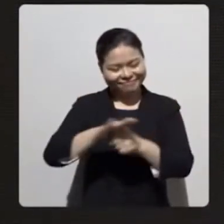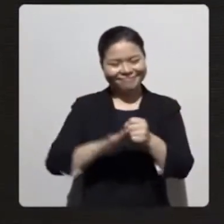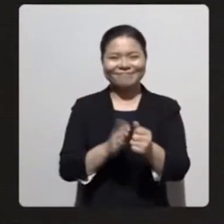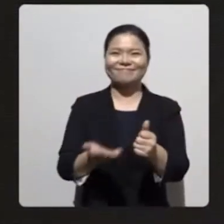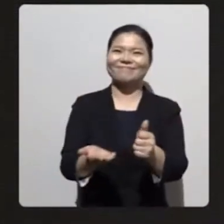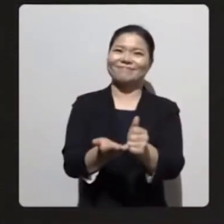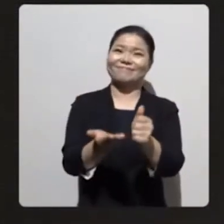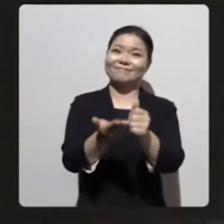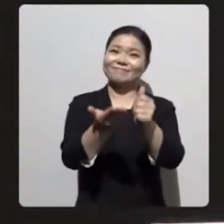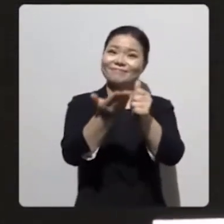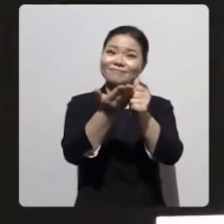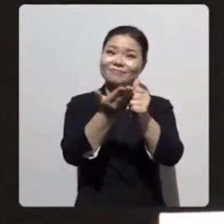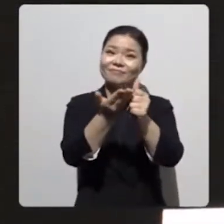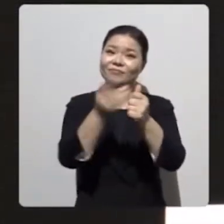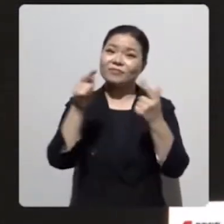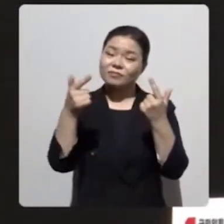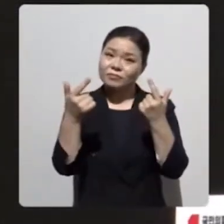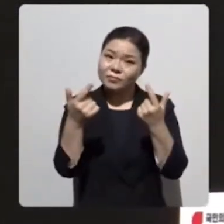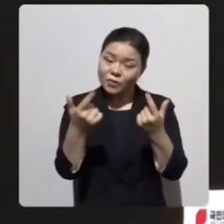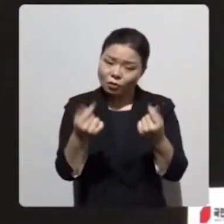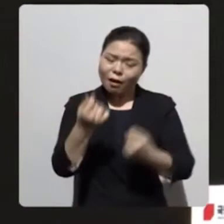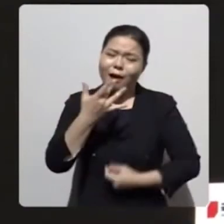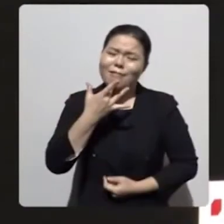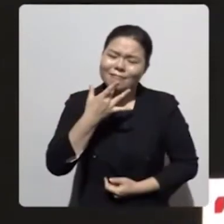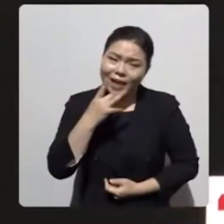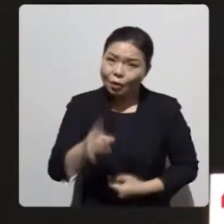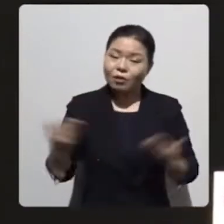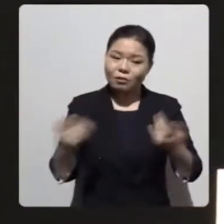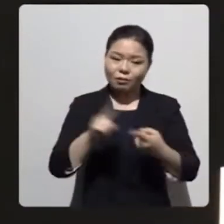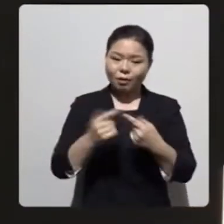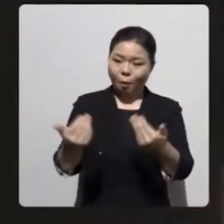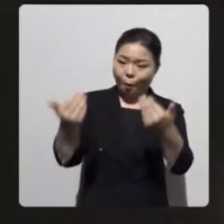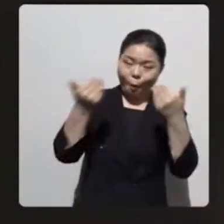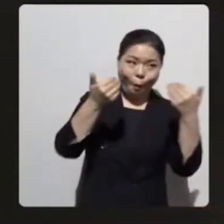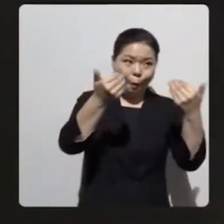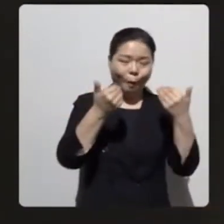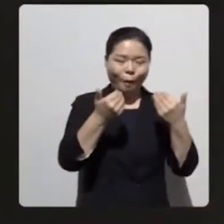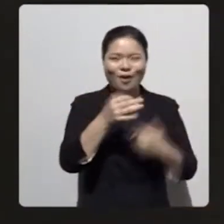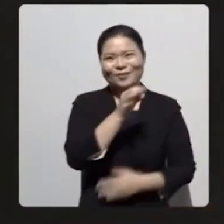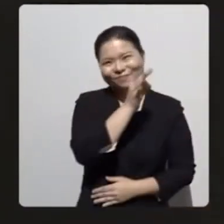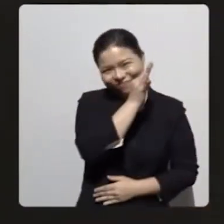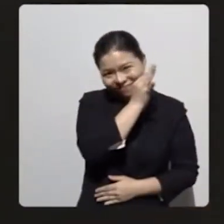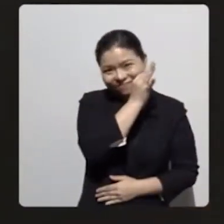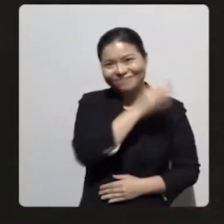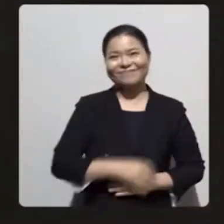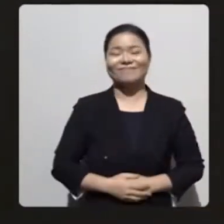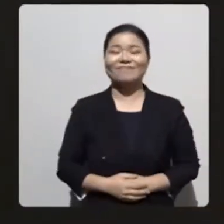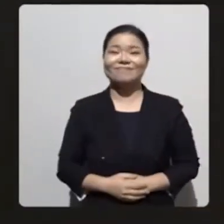양육하는 이렇게 당연한 일들을 한 것에 대하여 주목받으니 송구할 뿐입니다.